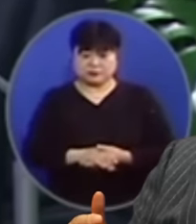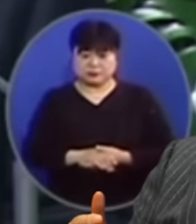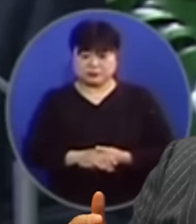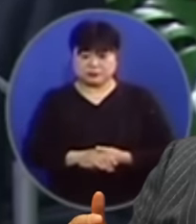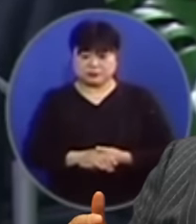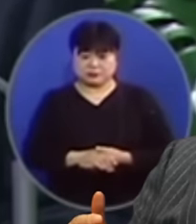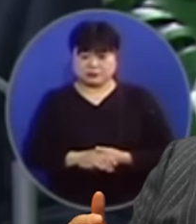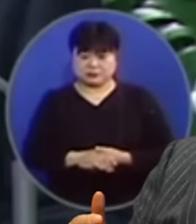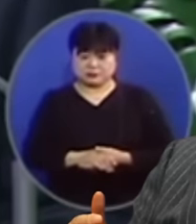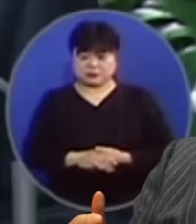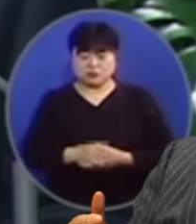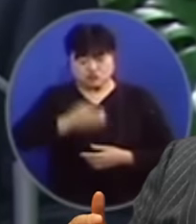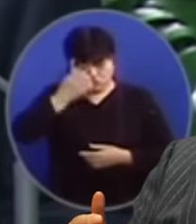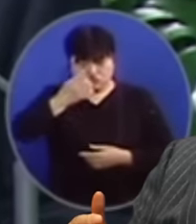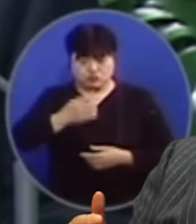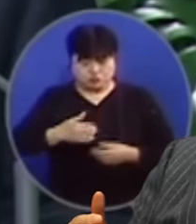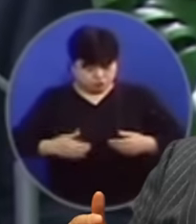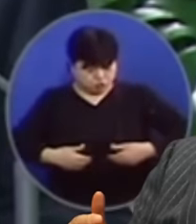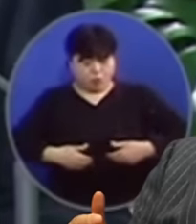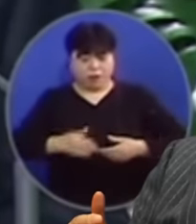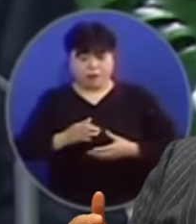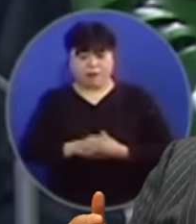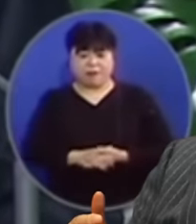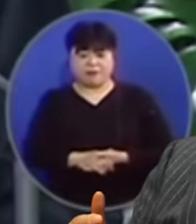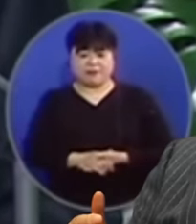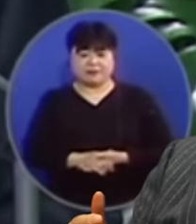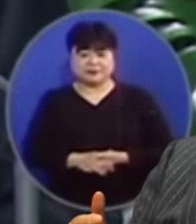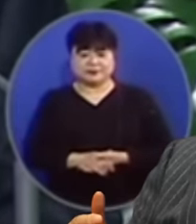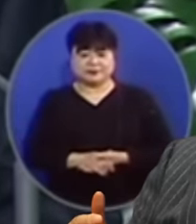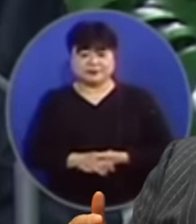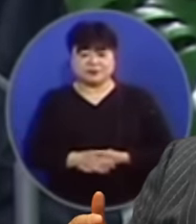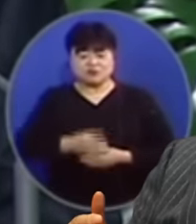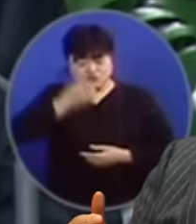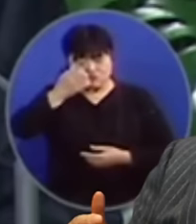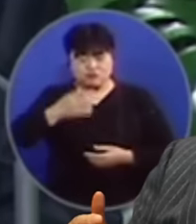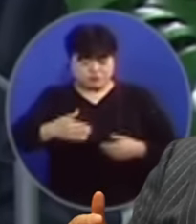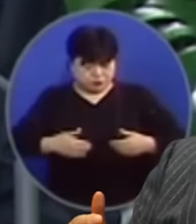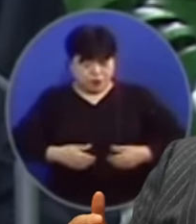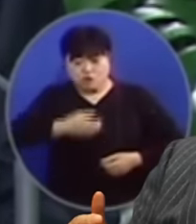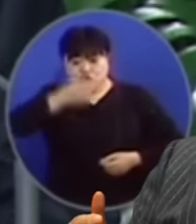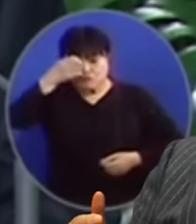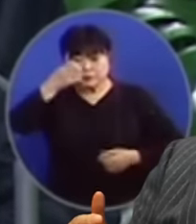일어날 보장이 있으면 꿈꿀 필요 없지 않냐. 그러니까 꿈인데 꿈은